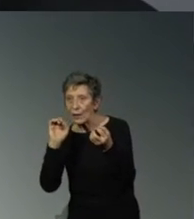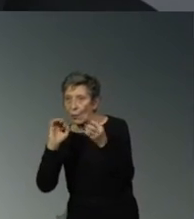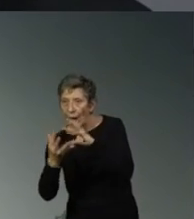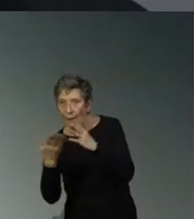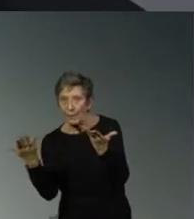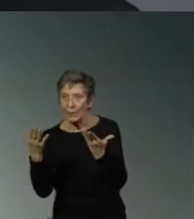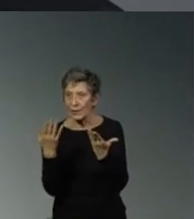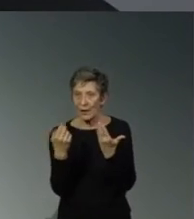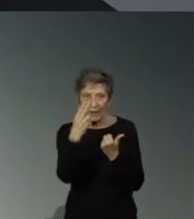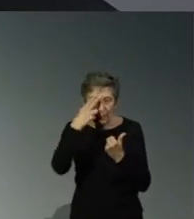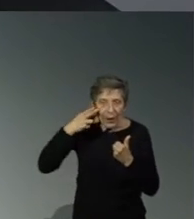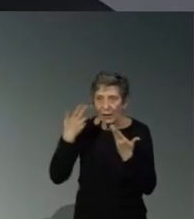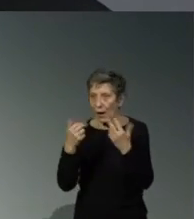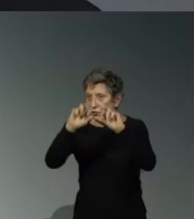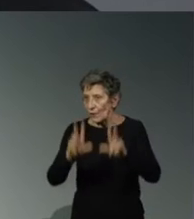est du côté,